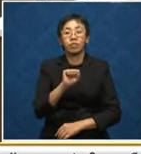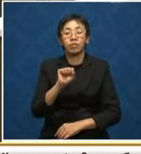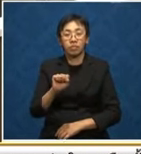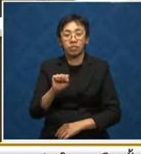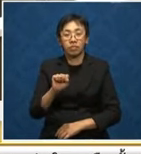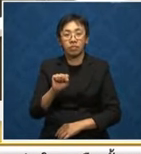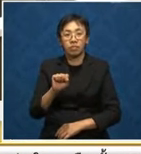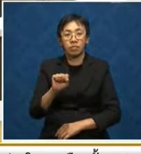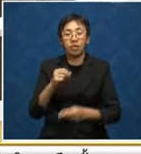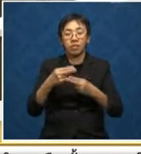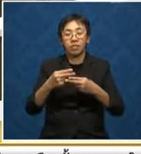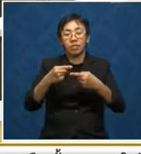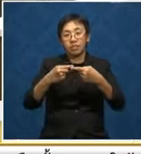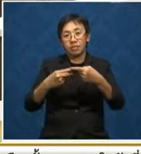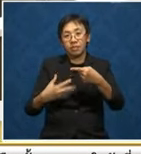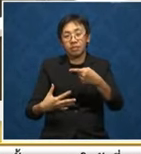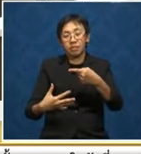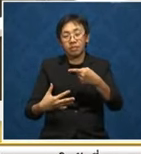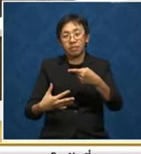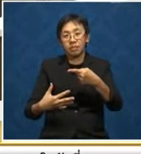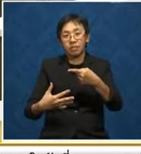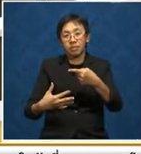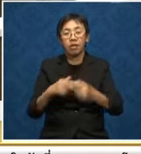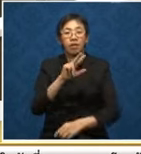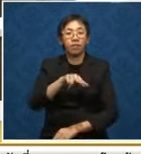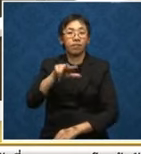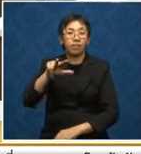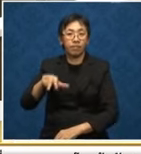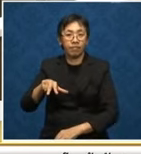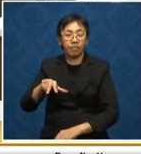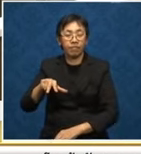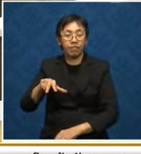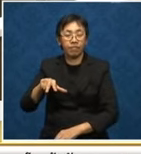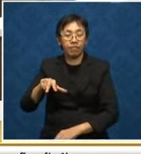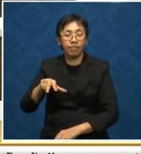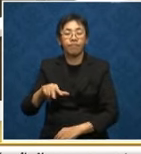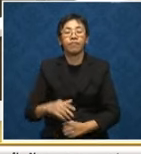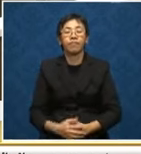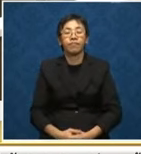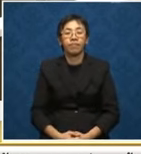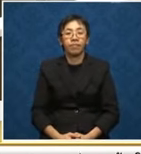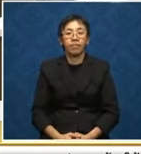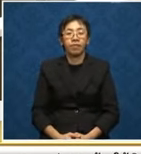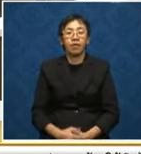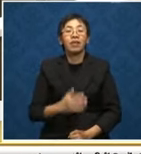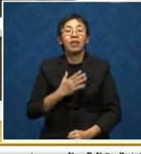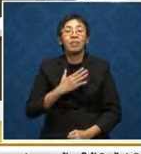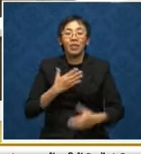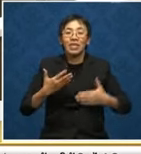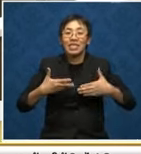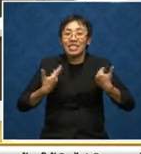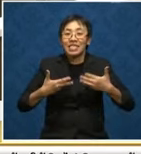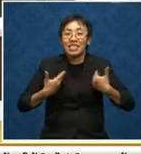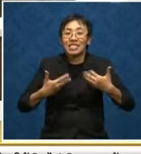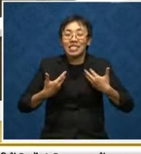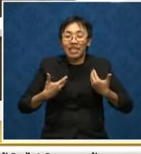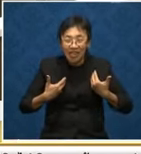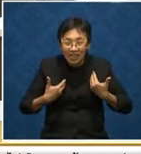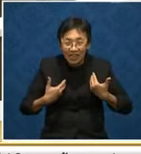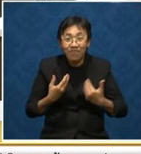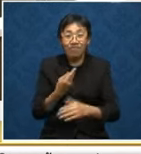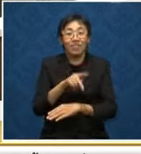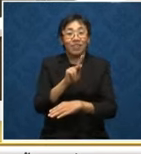รระบบบัญชีรายชื่อพรรคเพื่อไทยก่อนอื่นขอแสดงความยินดีกับท่านประธ